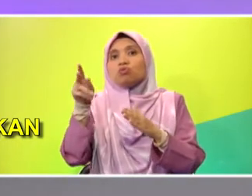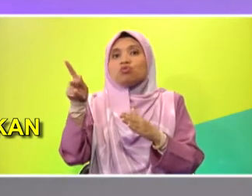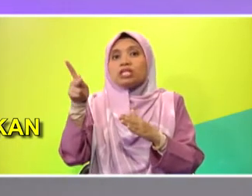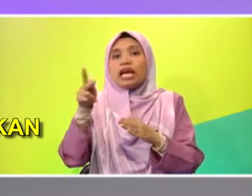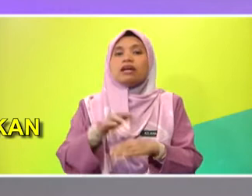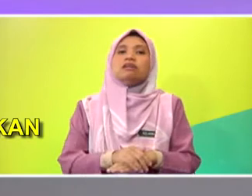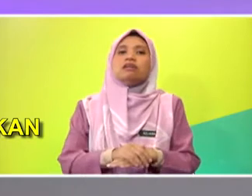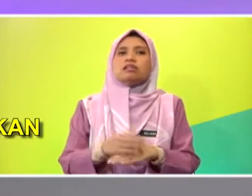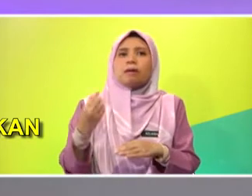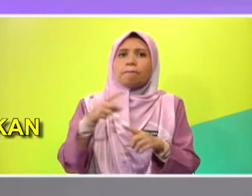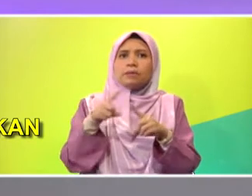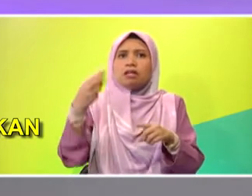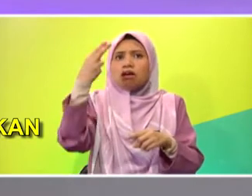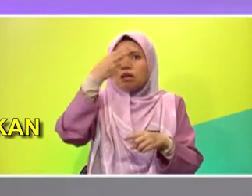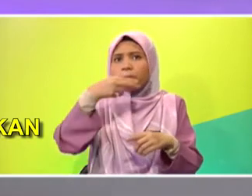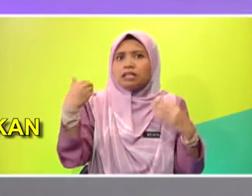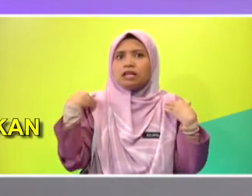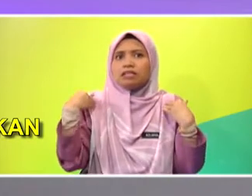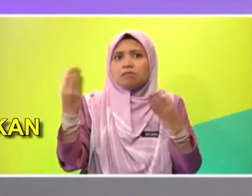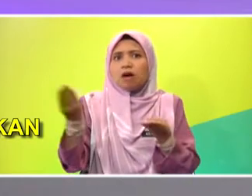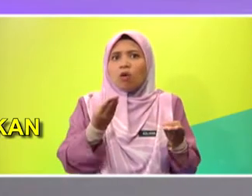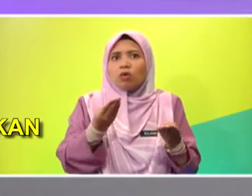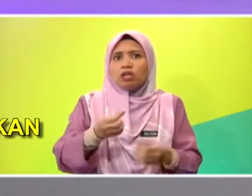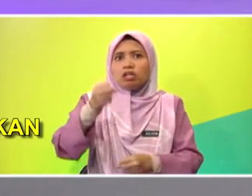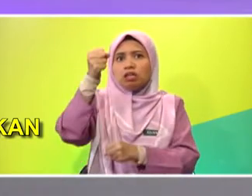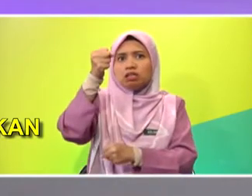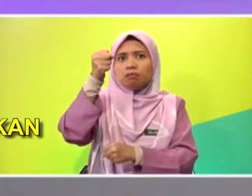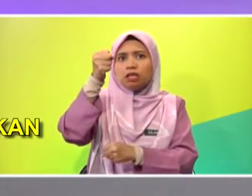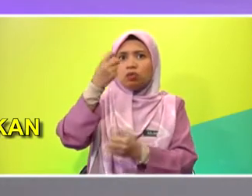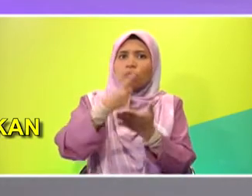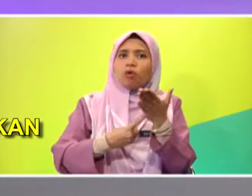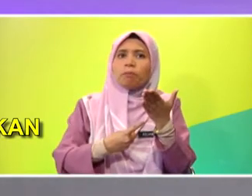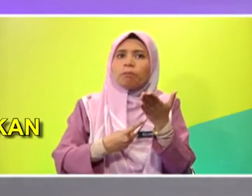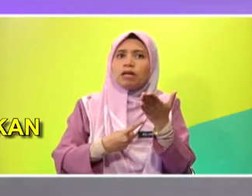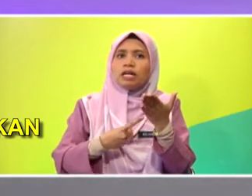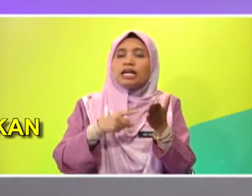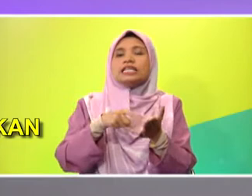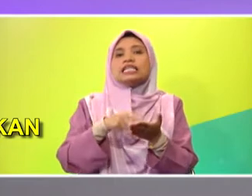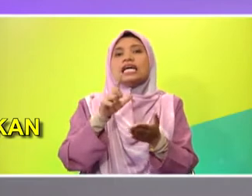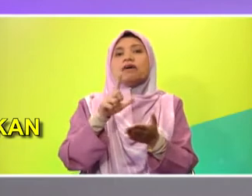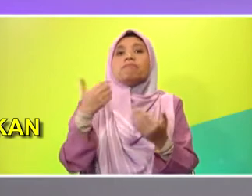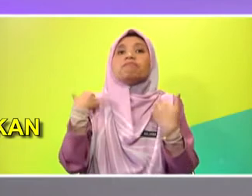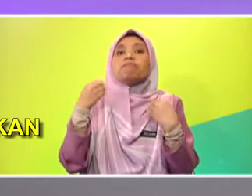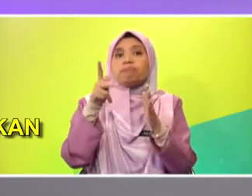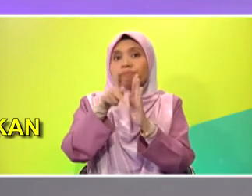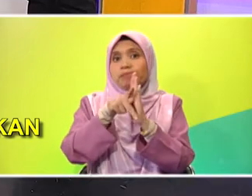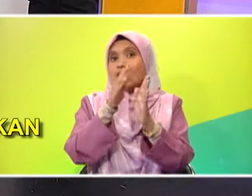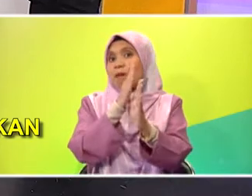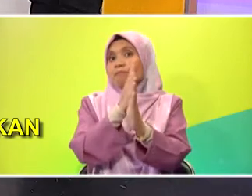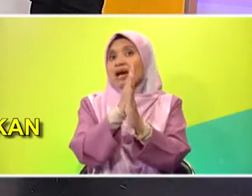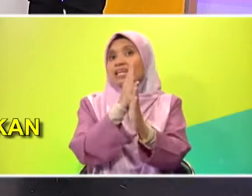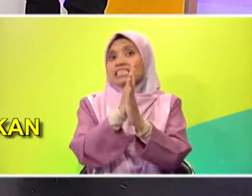go ada membawa spanduk jadi sudah tentu ini adalah acara pewarisan Suke